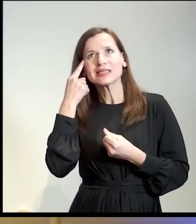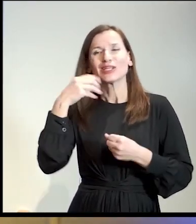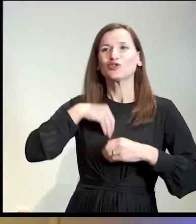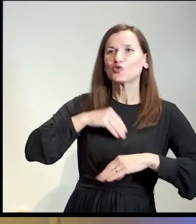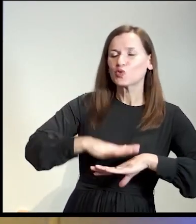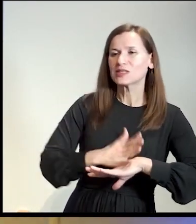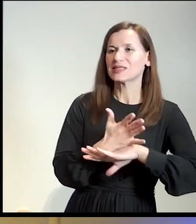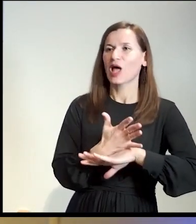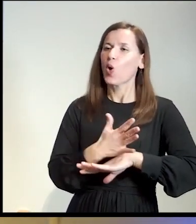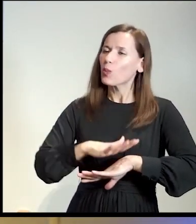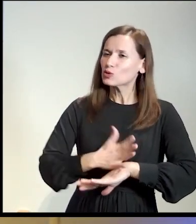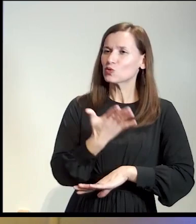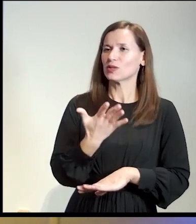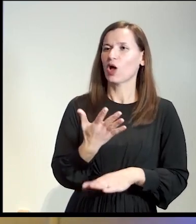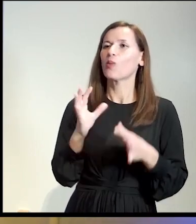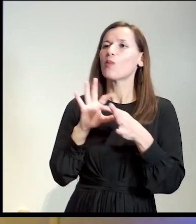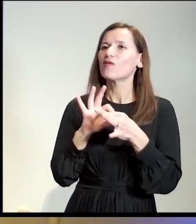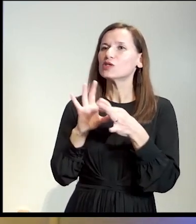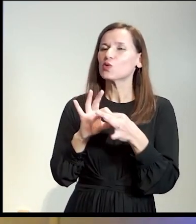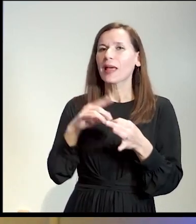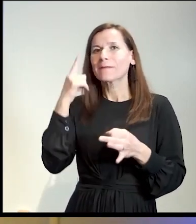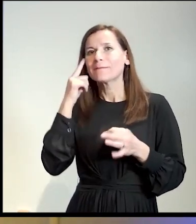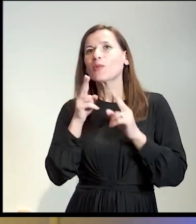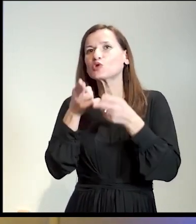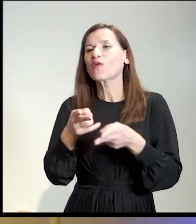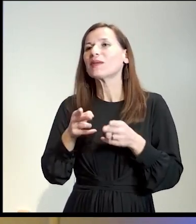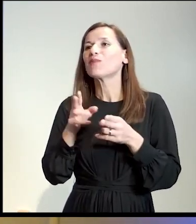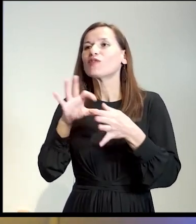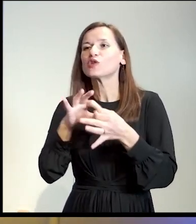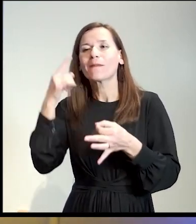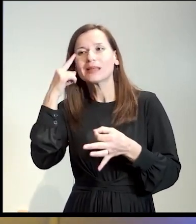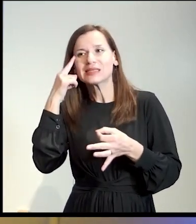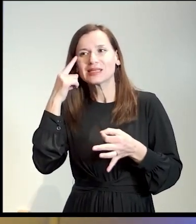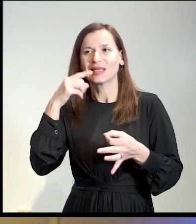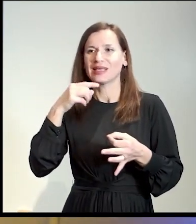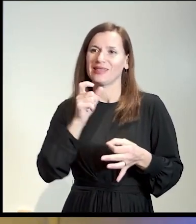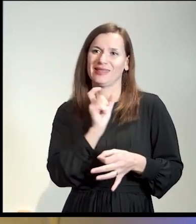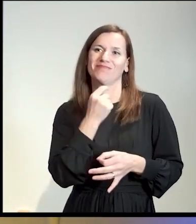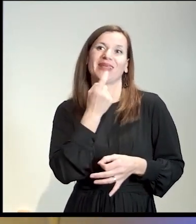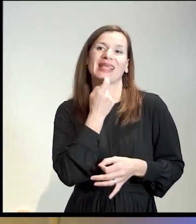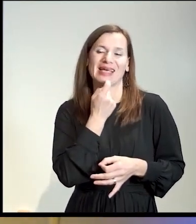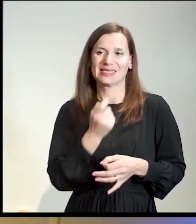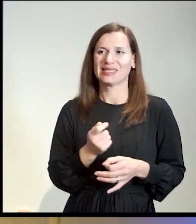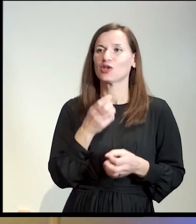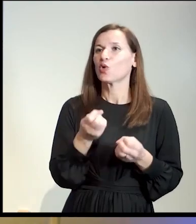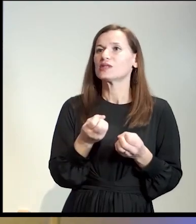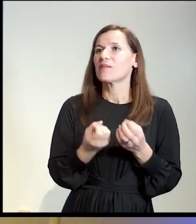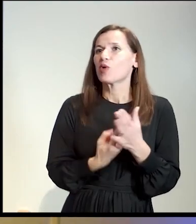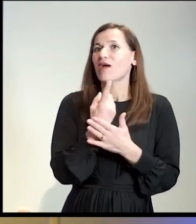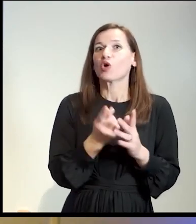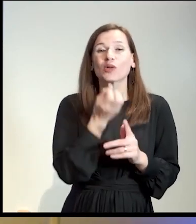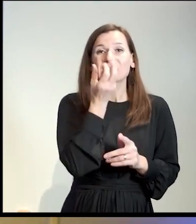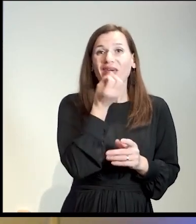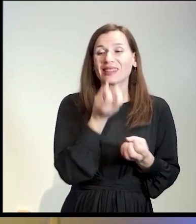ki povezujejo srce in misli. Vsaka nova beseda, ki se rodi in uveljavi, je kot cvet, ki razcveta v jezikovnem